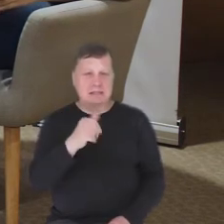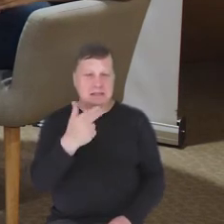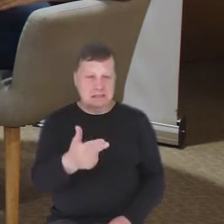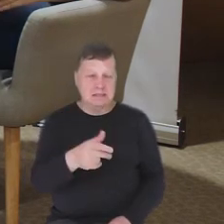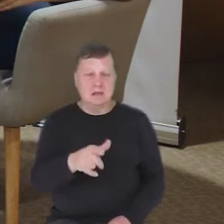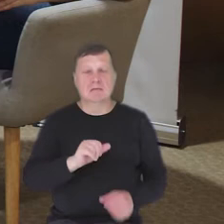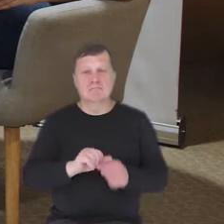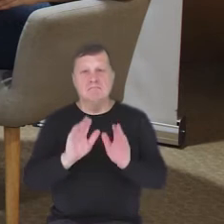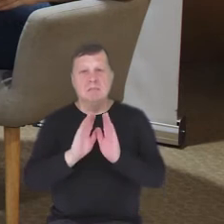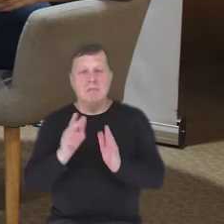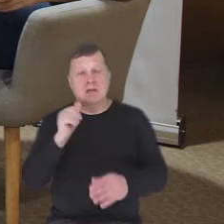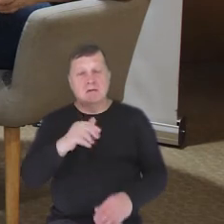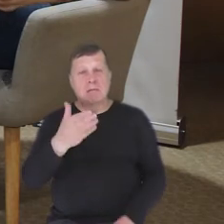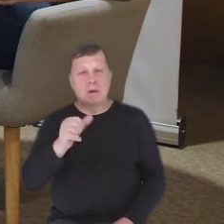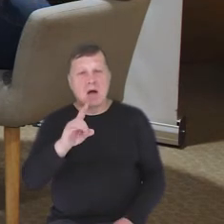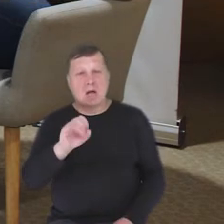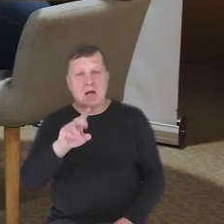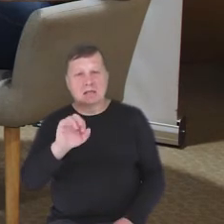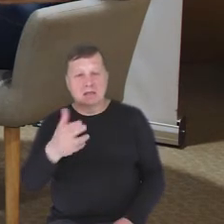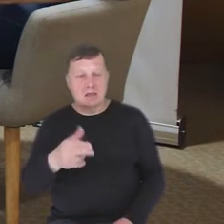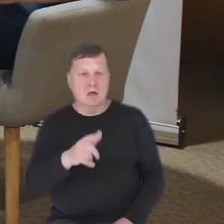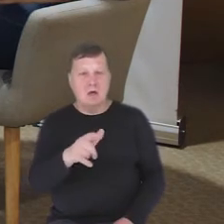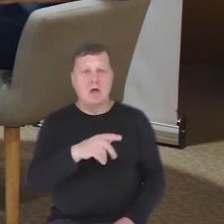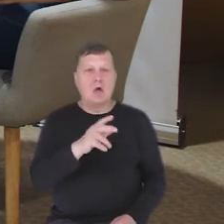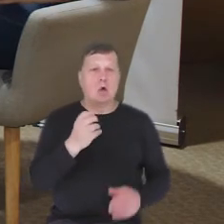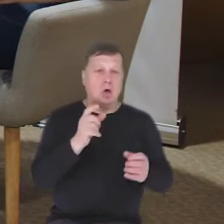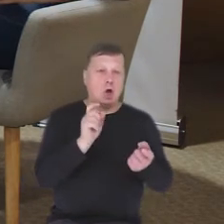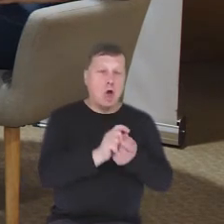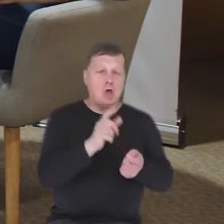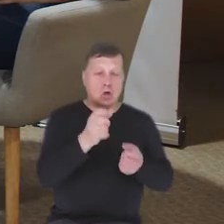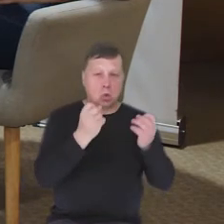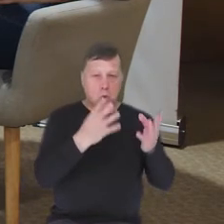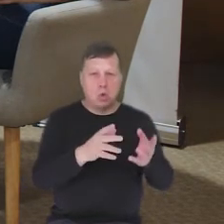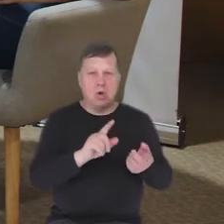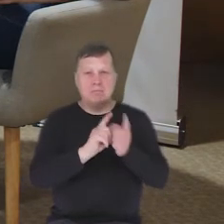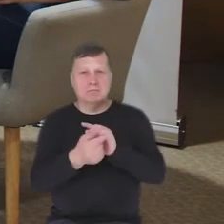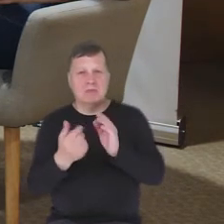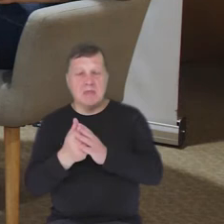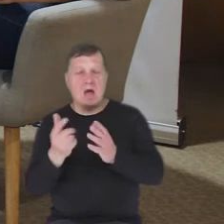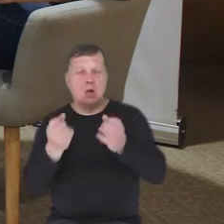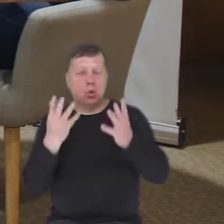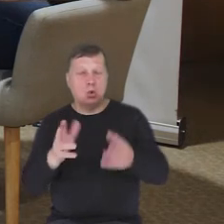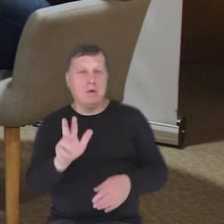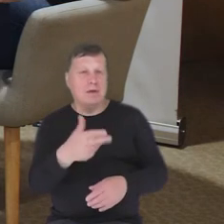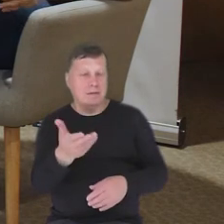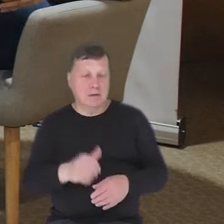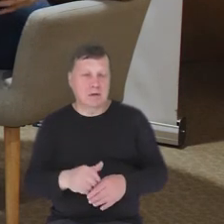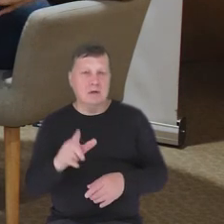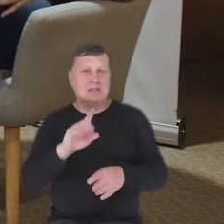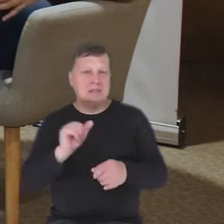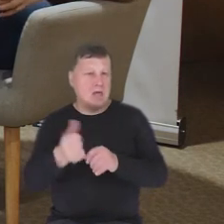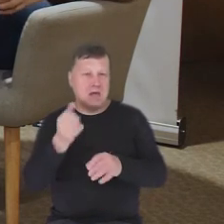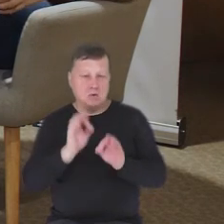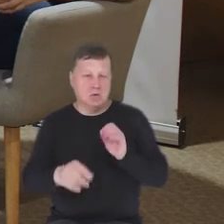magazynem? W sensie chodzi mi o to takie, kiedy kontrkultura staje się kulturą? Bo to określenie zinu jest bardzo nieprecyzyjne i mamy antologię, i